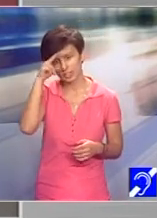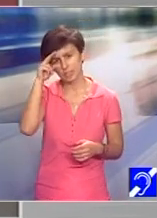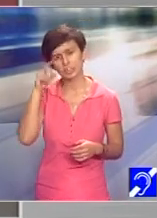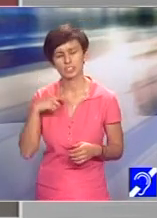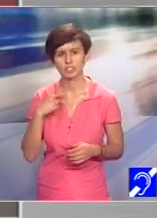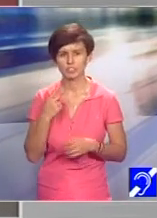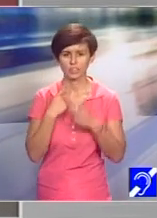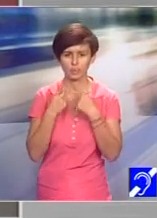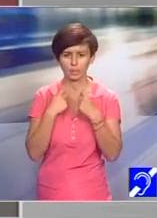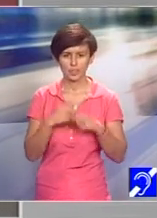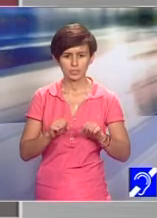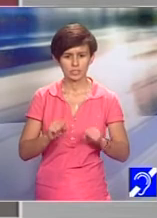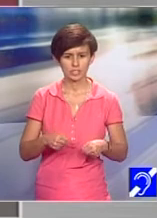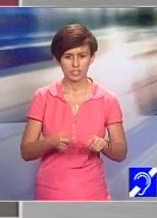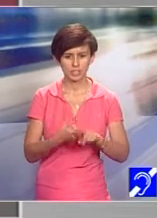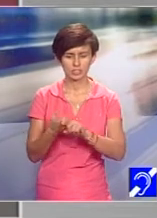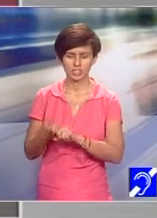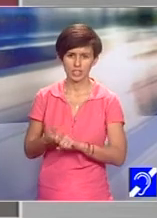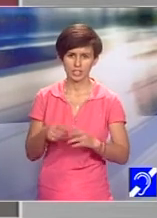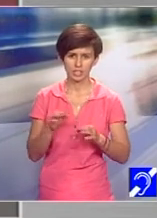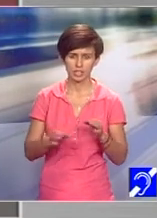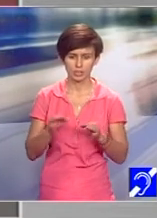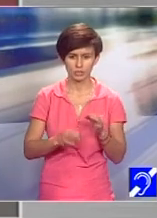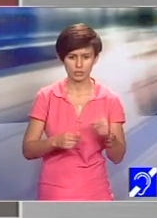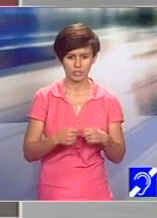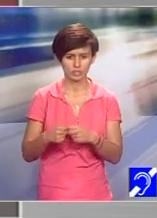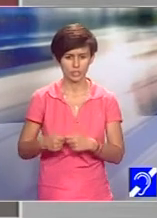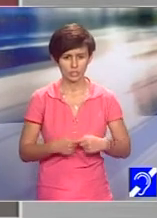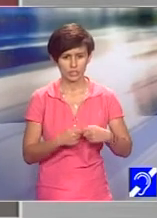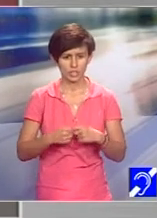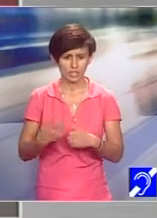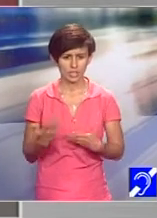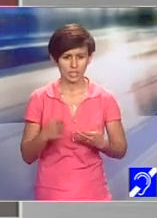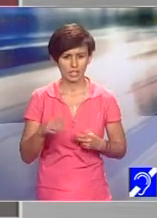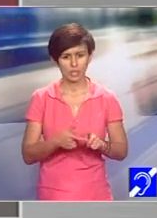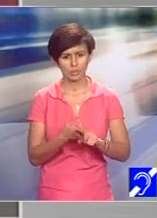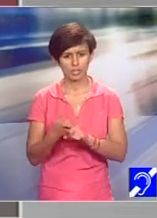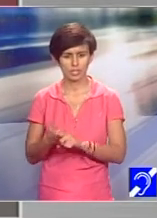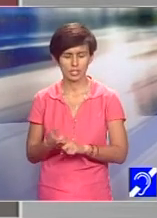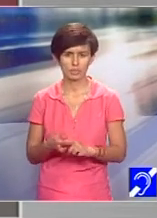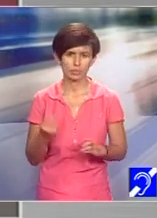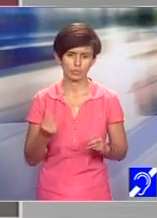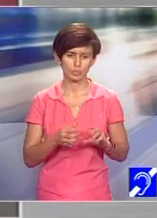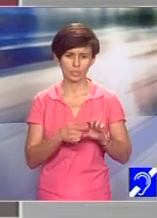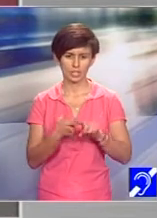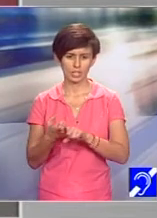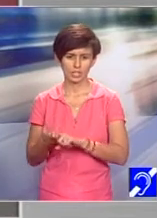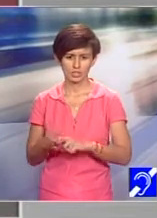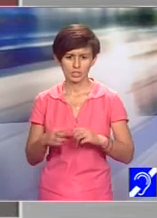fi și discuții serioase legate de economie, de societate, care au legătură cu buna noastră colaborare între România și